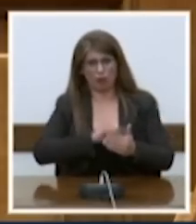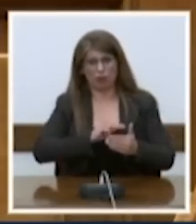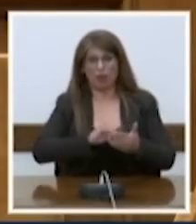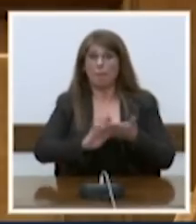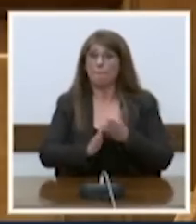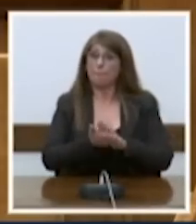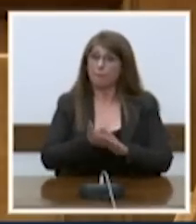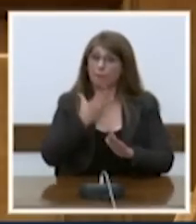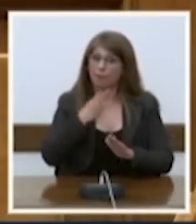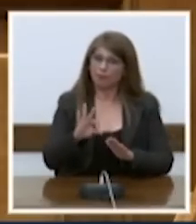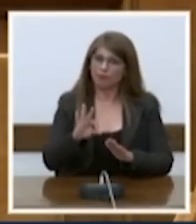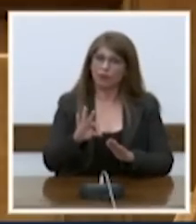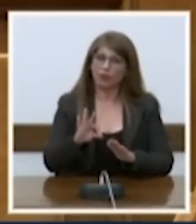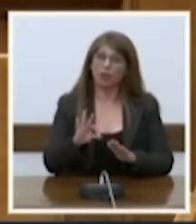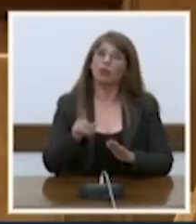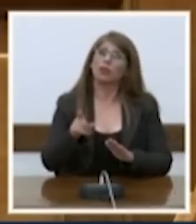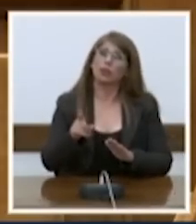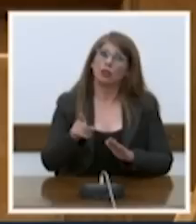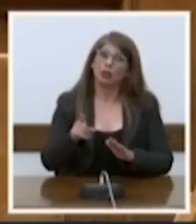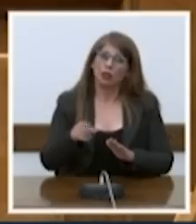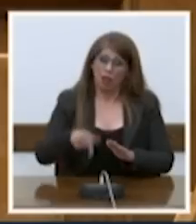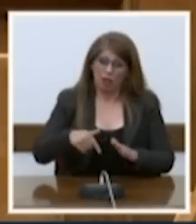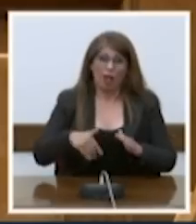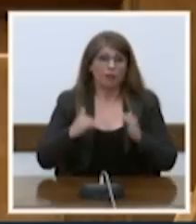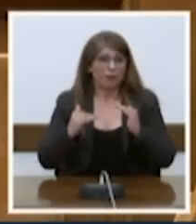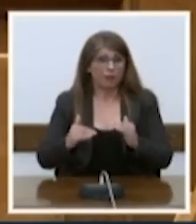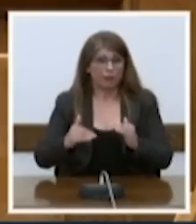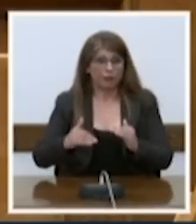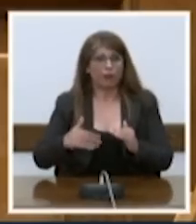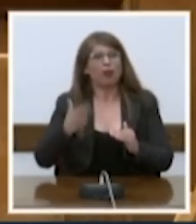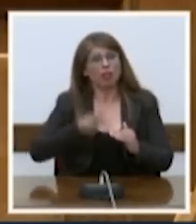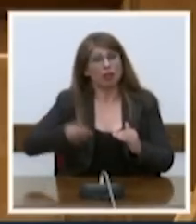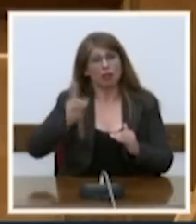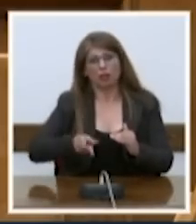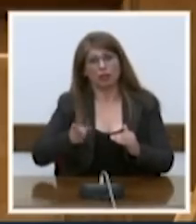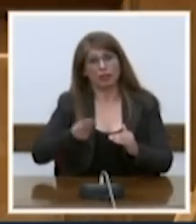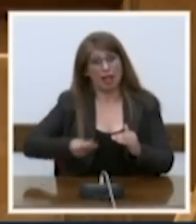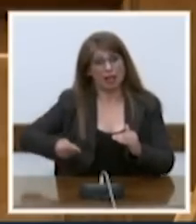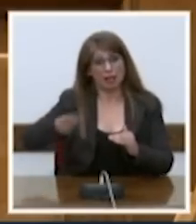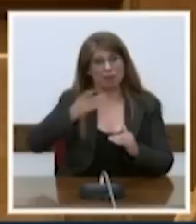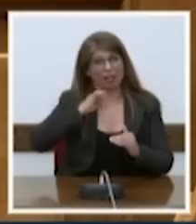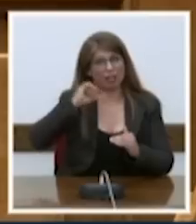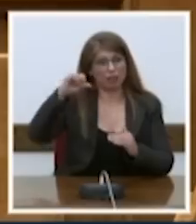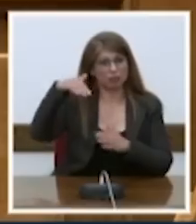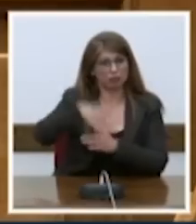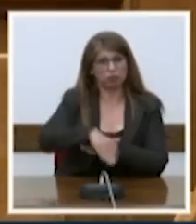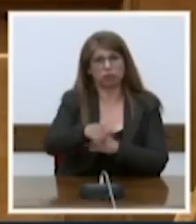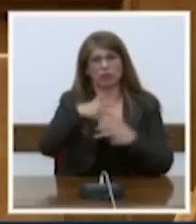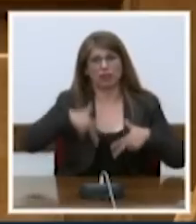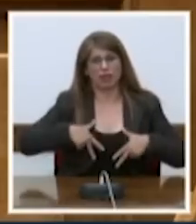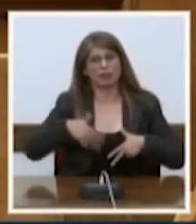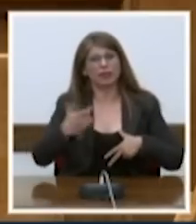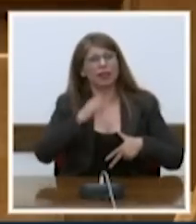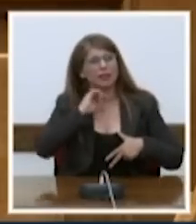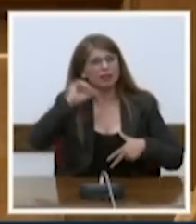λοιπόν η κατάσταση θα επιδεινωθεί τόσο για τα υπερχρεωμένα κράτη όσο και για τα